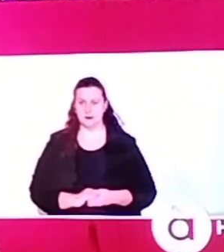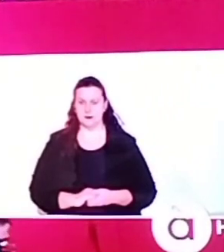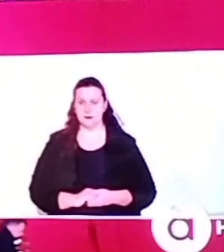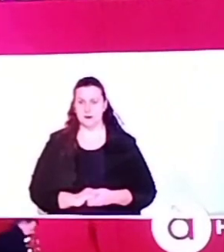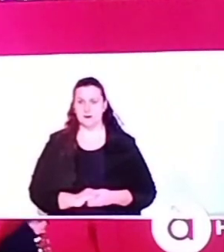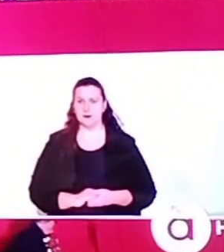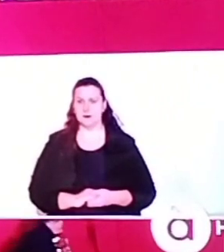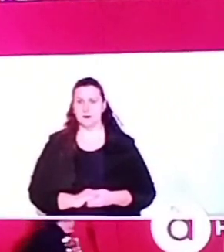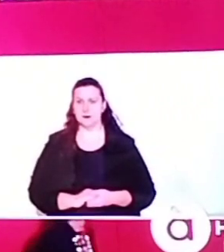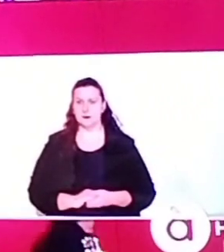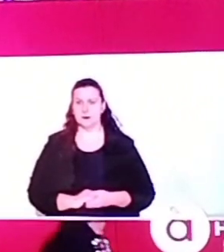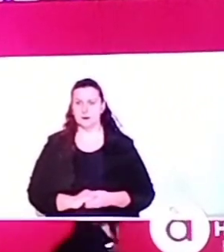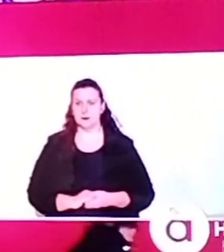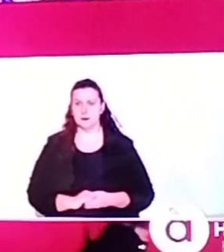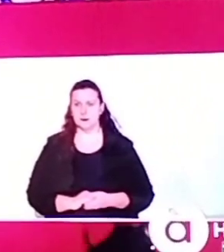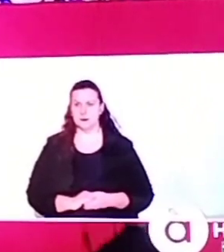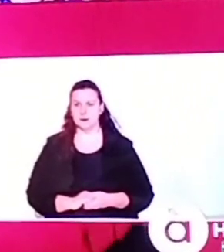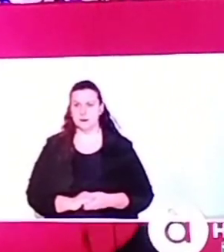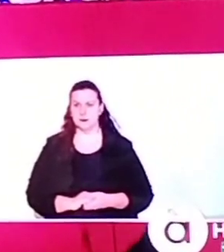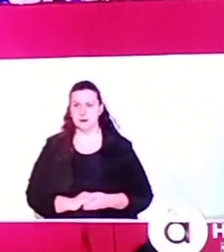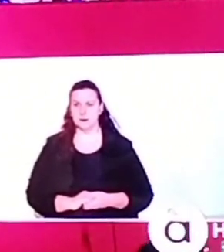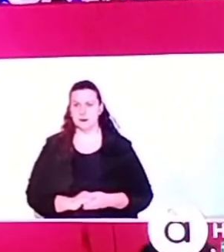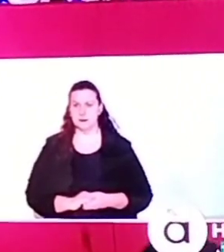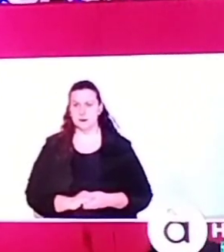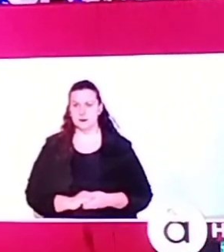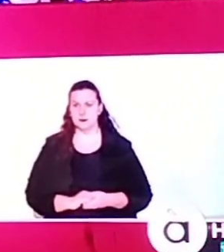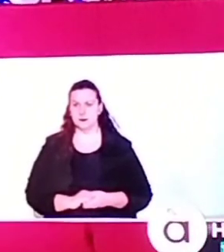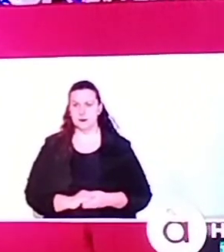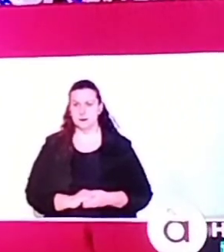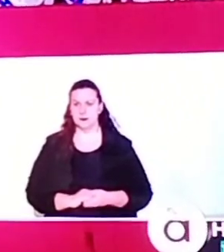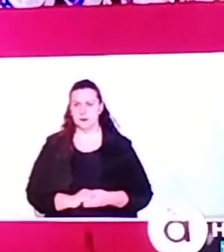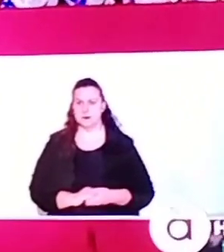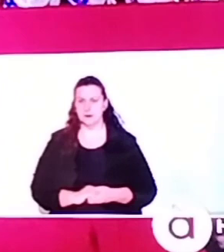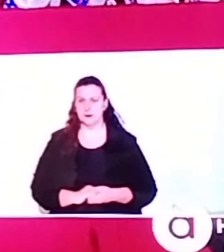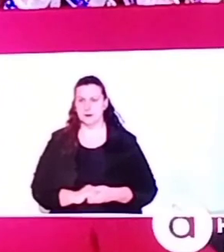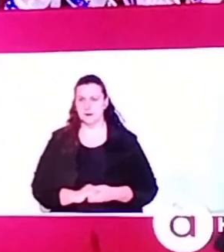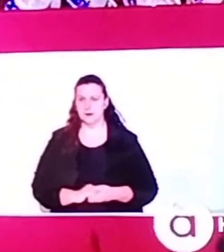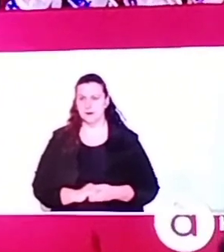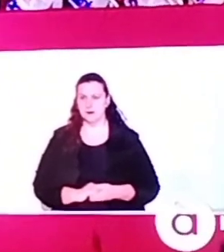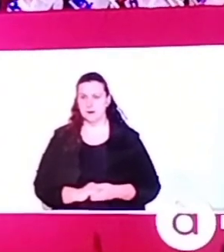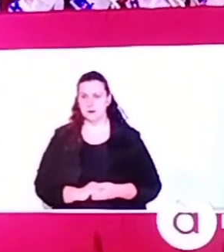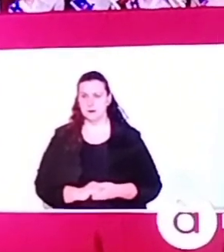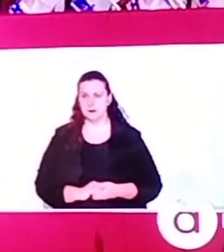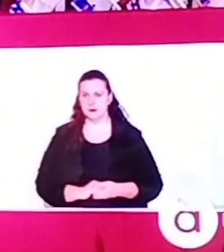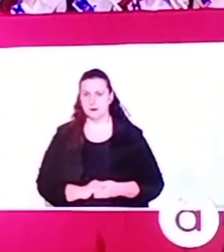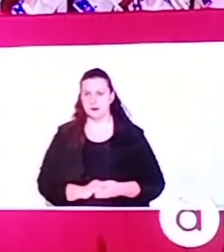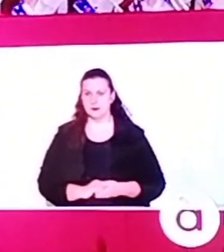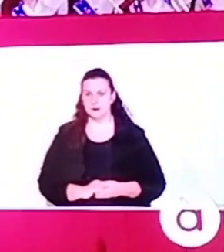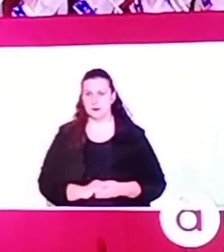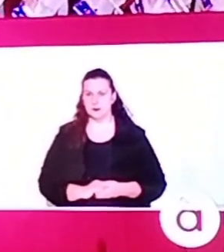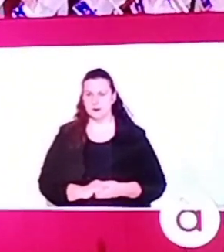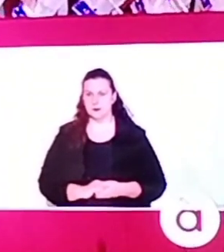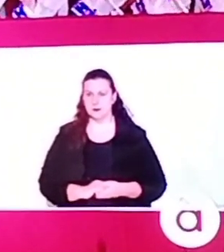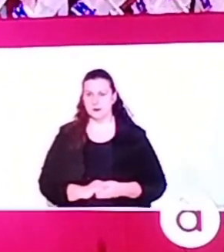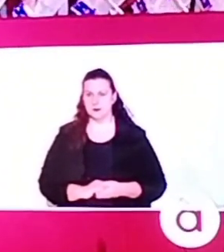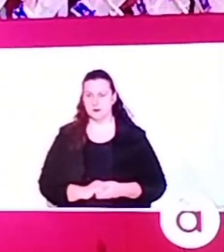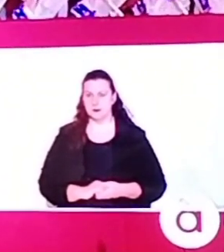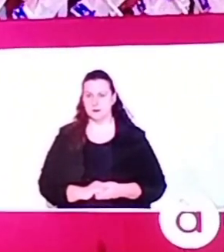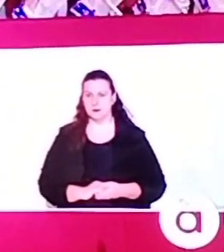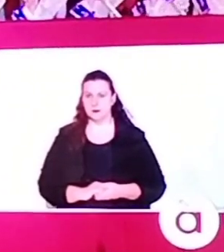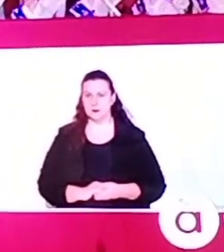està passant. Sobretot per seguretat, que estigui tot controlat, que vagi bé. Però anem a mantenir la calma